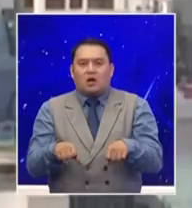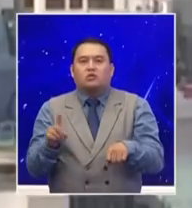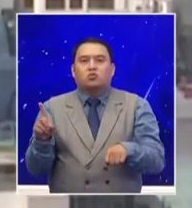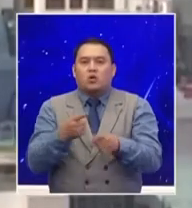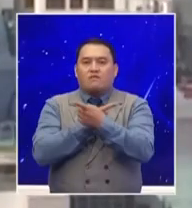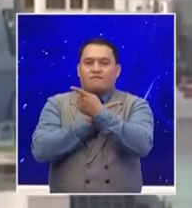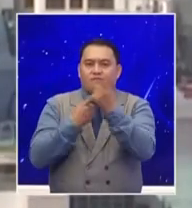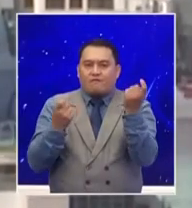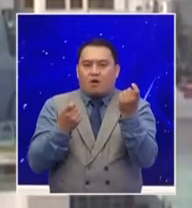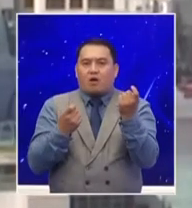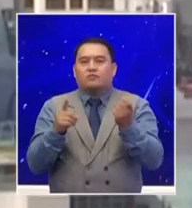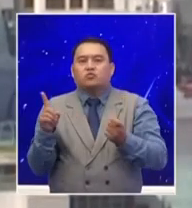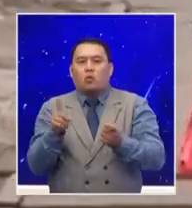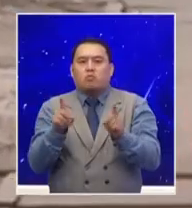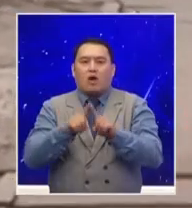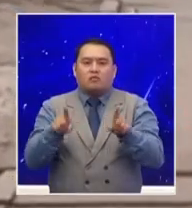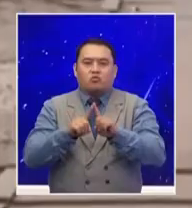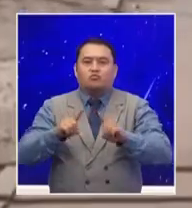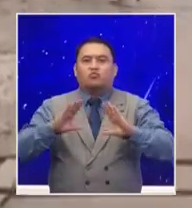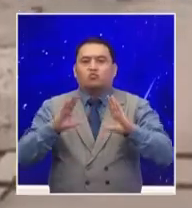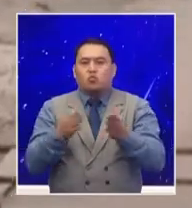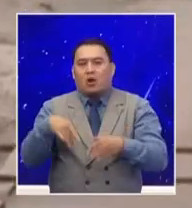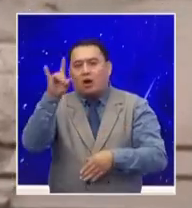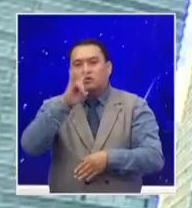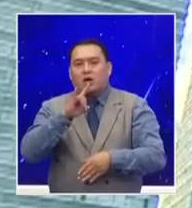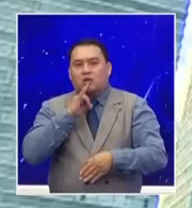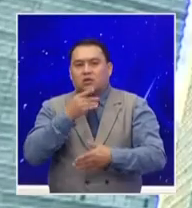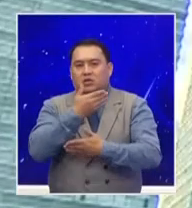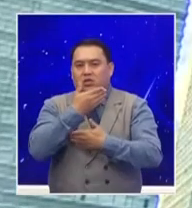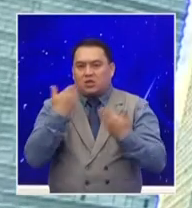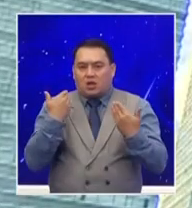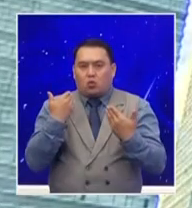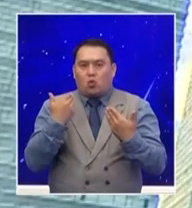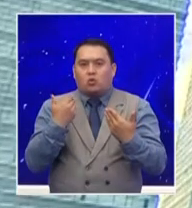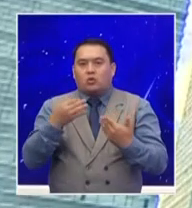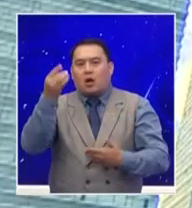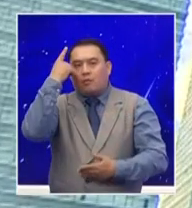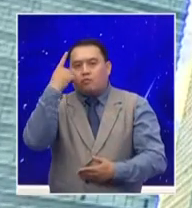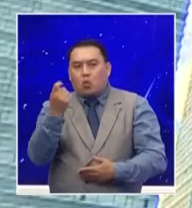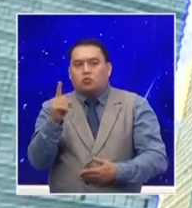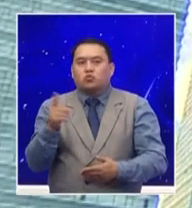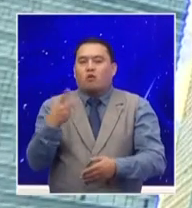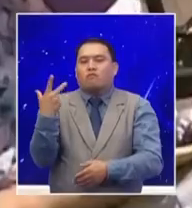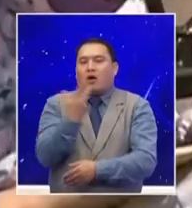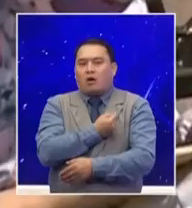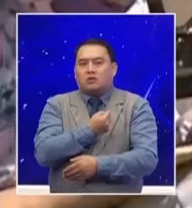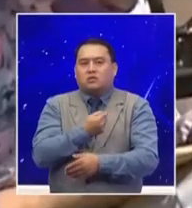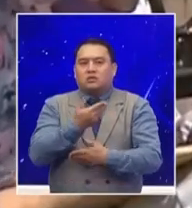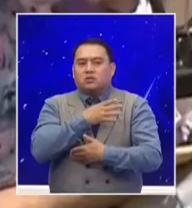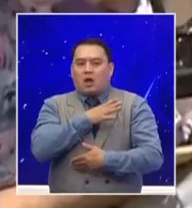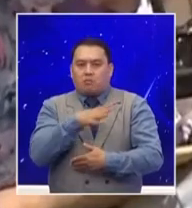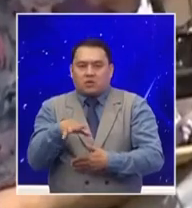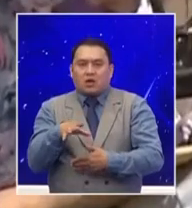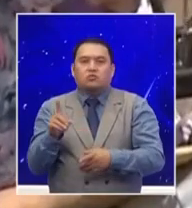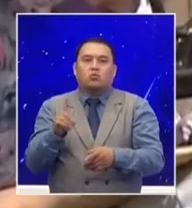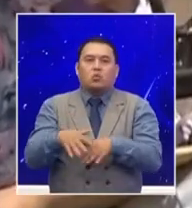по информации Алексея Цоя, повторных случаев заражения в Казахстане пока не выявлено. Он напомнил, что вакцина еще не разработана,